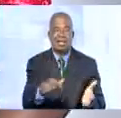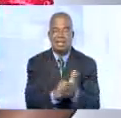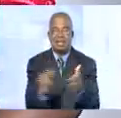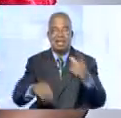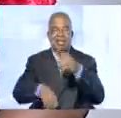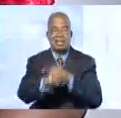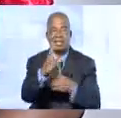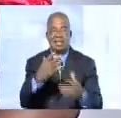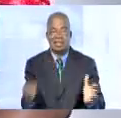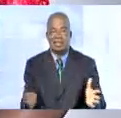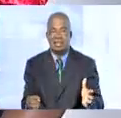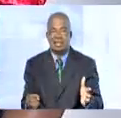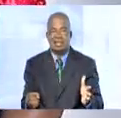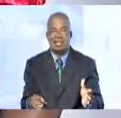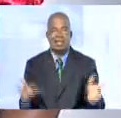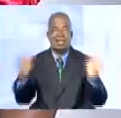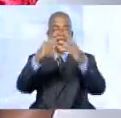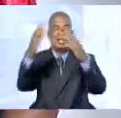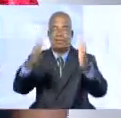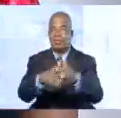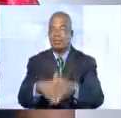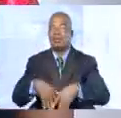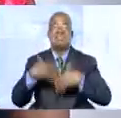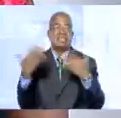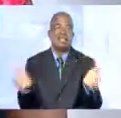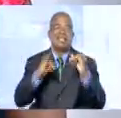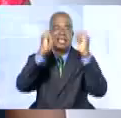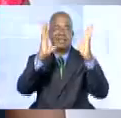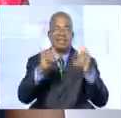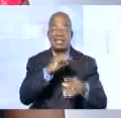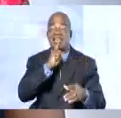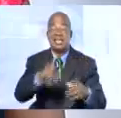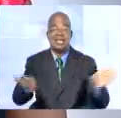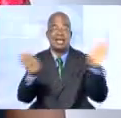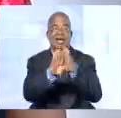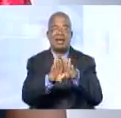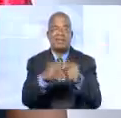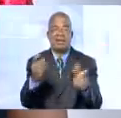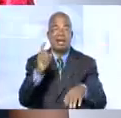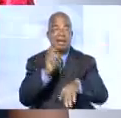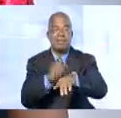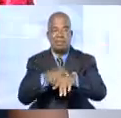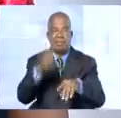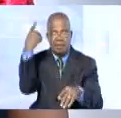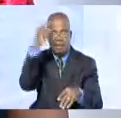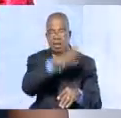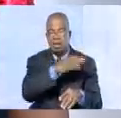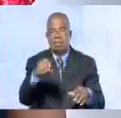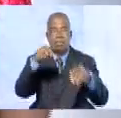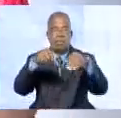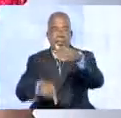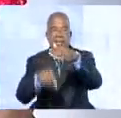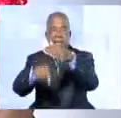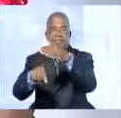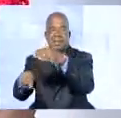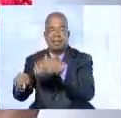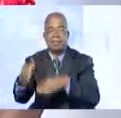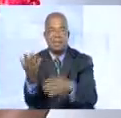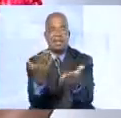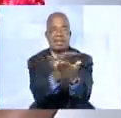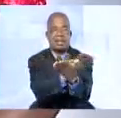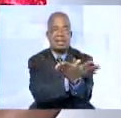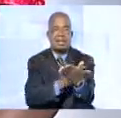On le sait, le temple du football ivoirien avait été fermé pendant un moment pour justement réhabiliter et la